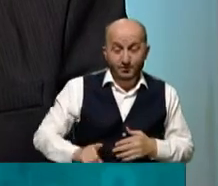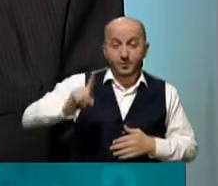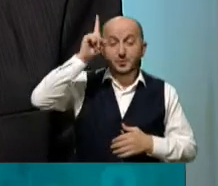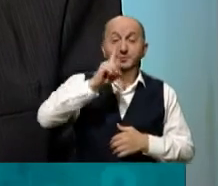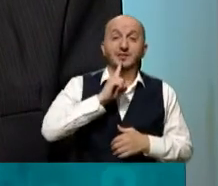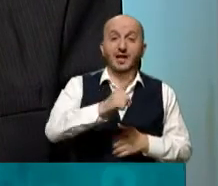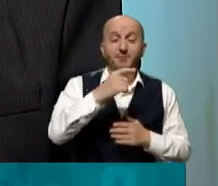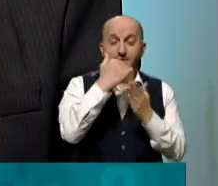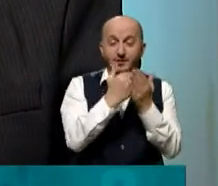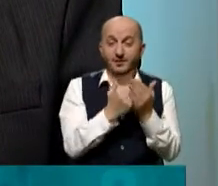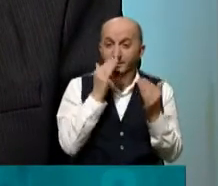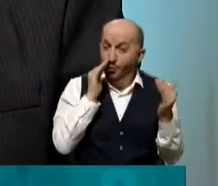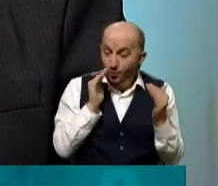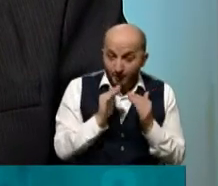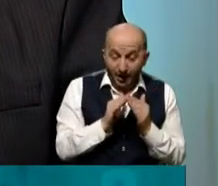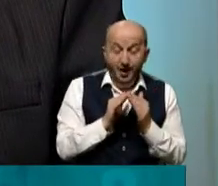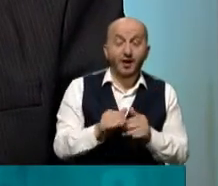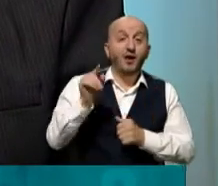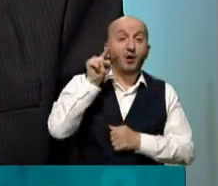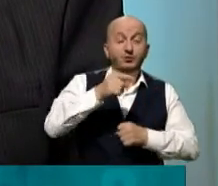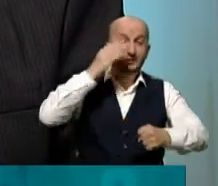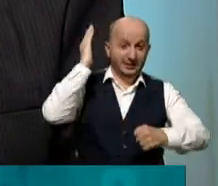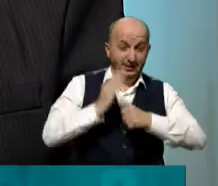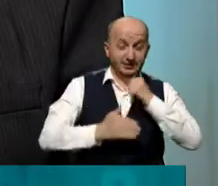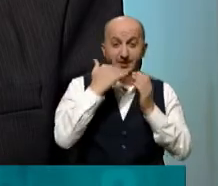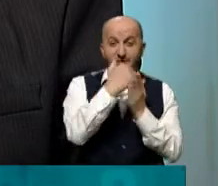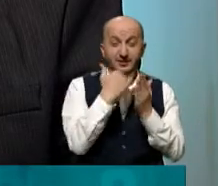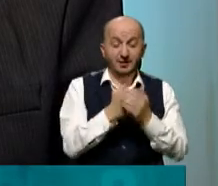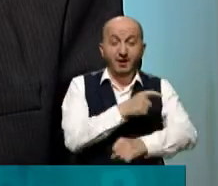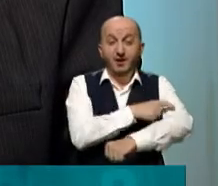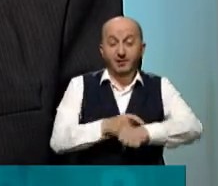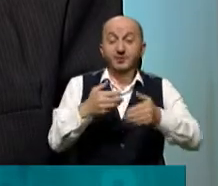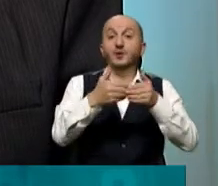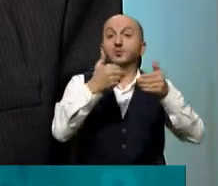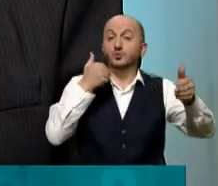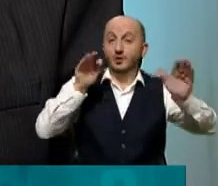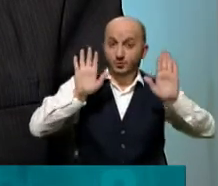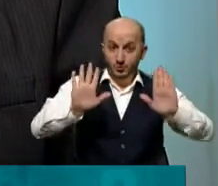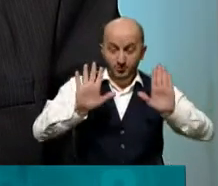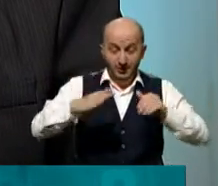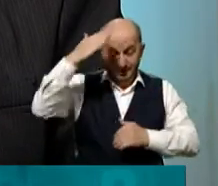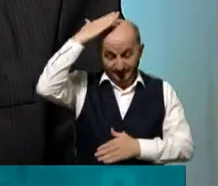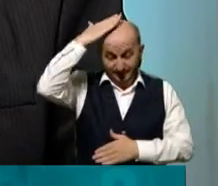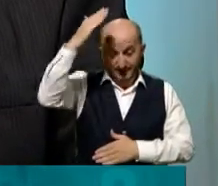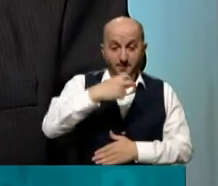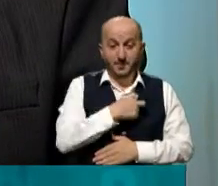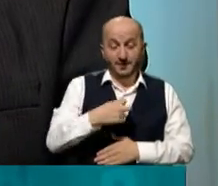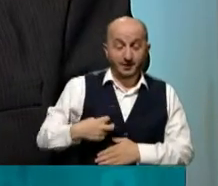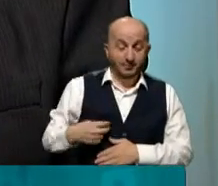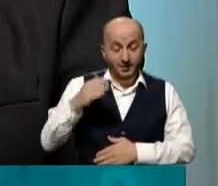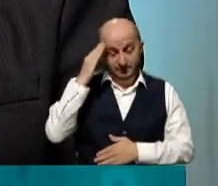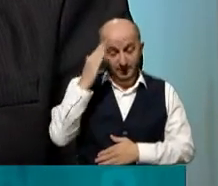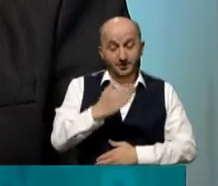emirlerine uymak, onun yasakladığı haramlarından uzak durmak, Hazreti Peygamber